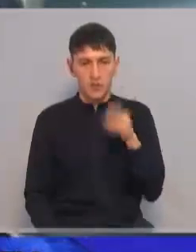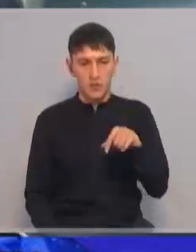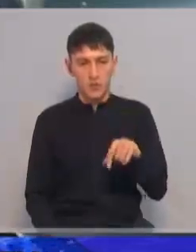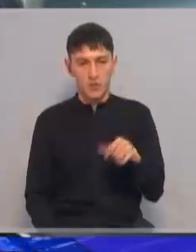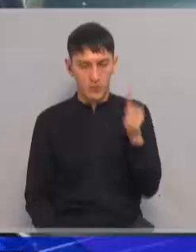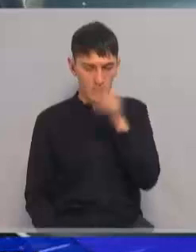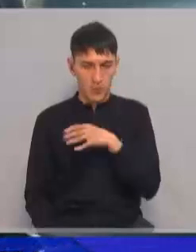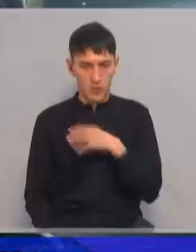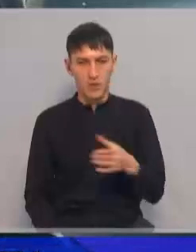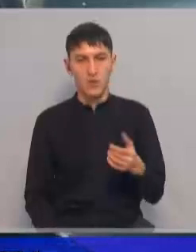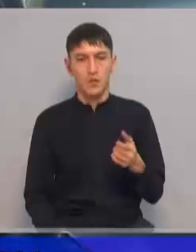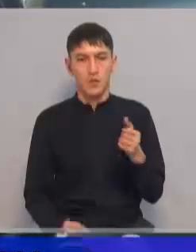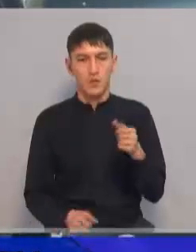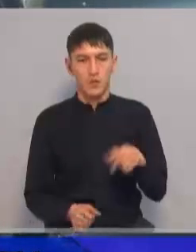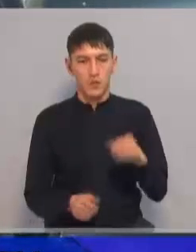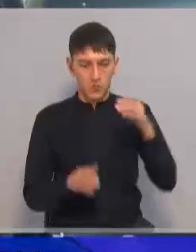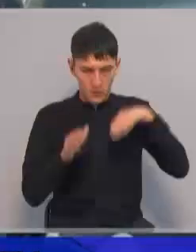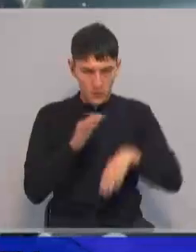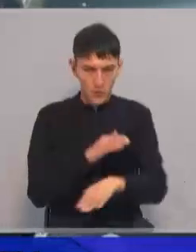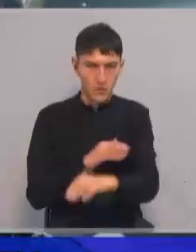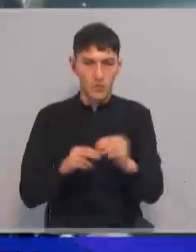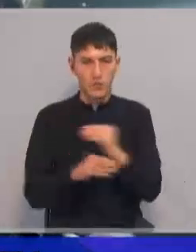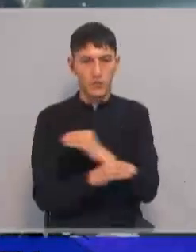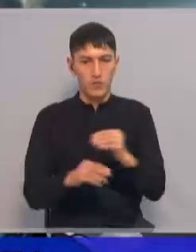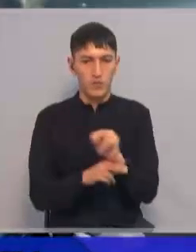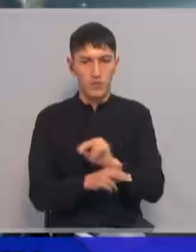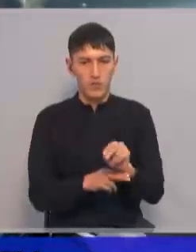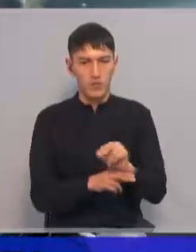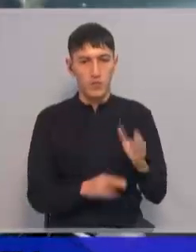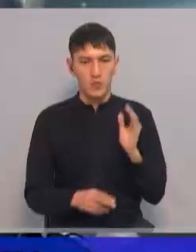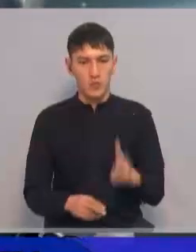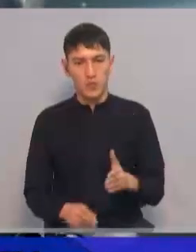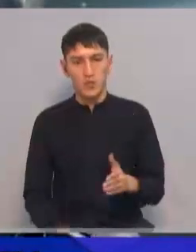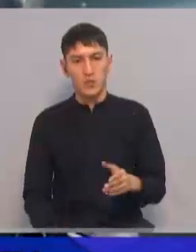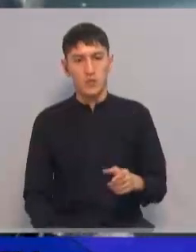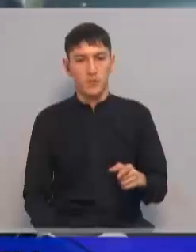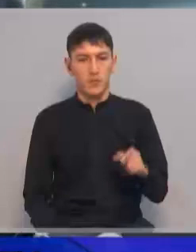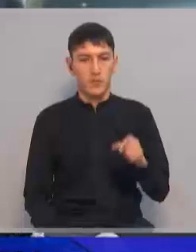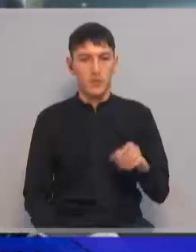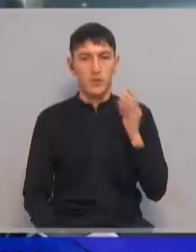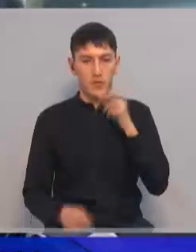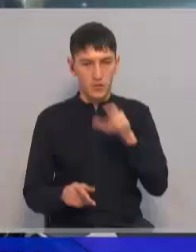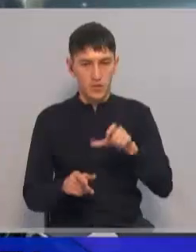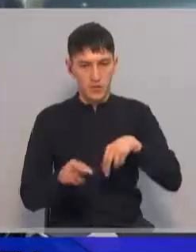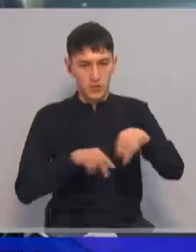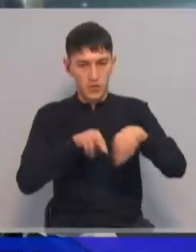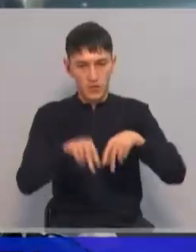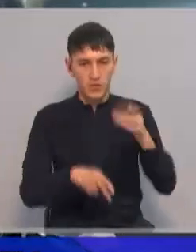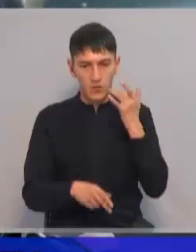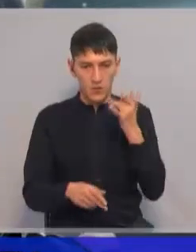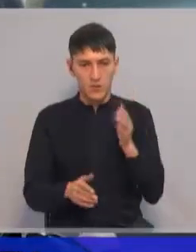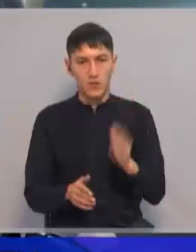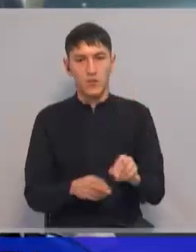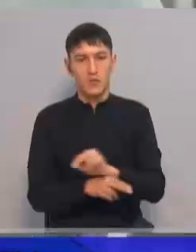биылғы жылғы өтпелі ол жаңағы жерасты өткелі жаңағы өтетін және тротуарларды қайта бітіру